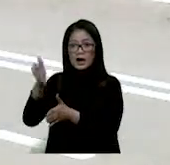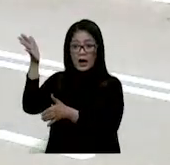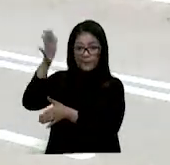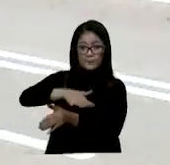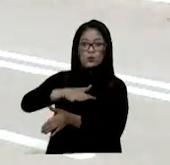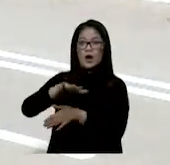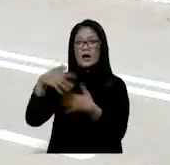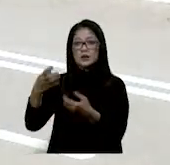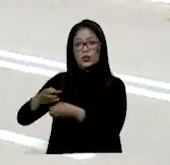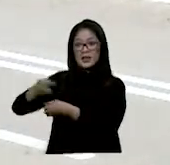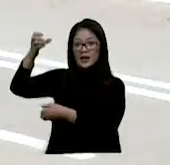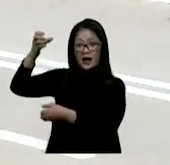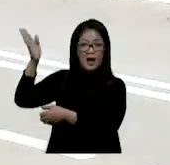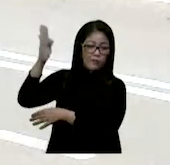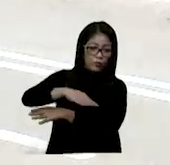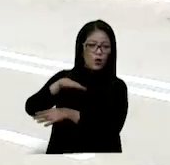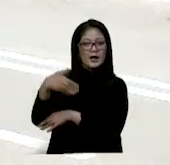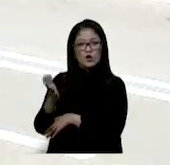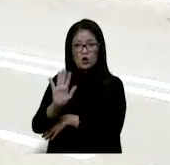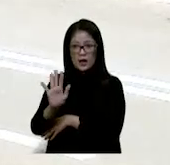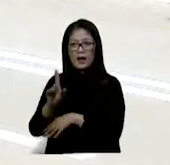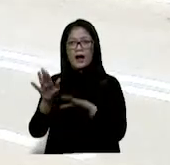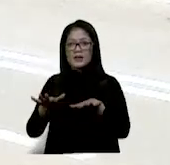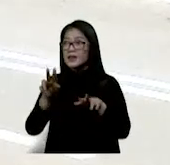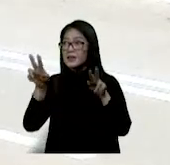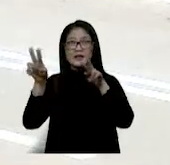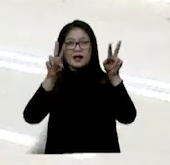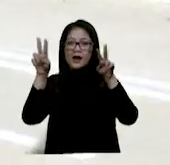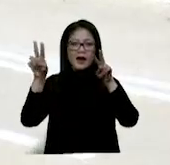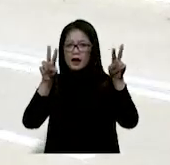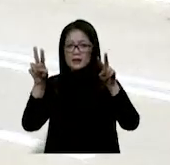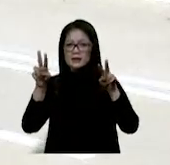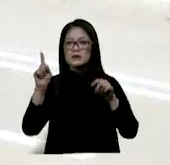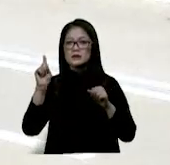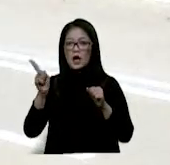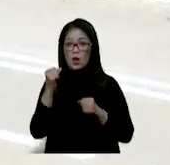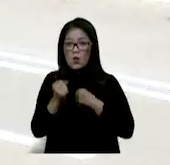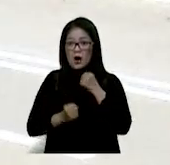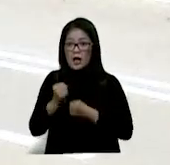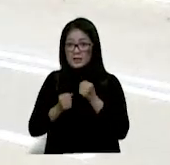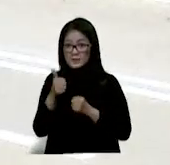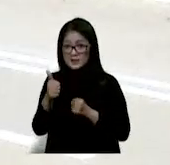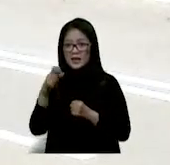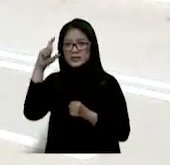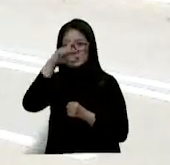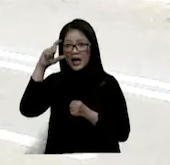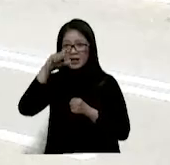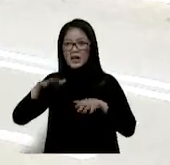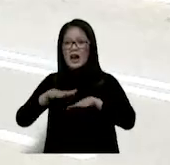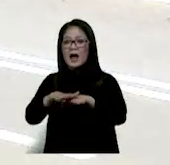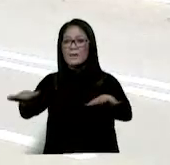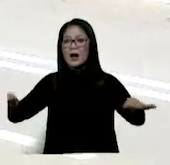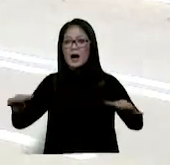lainnya. Selain itu juga ketika Anda bisa untuk lari, maka segera cari lapangan terbuka. Nah, jika Anda tengah berada di lapangan terbuka, maka pastikan